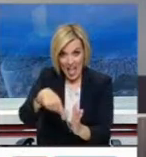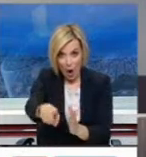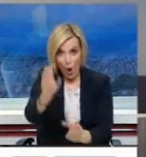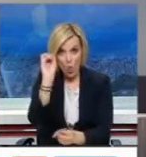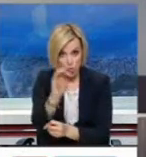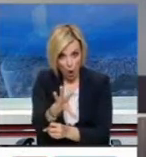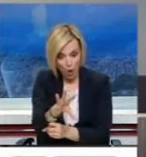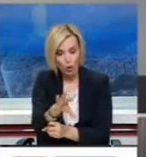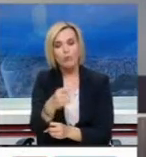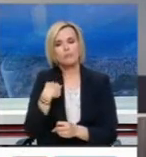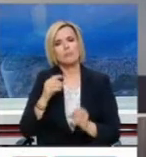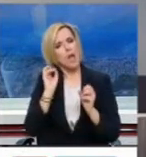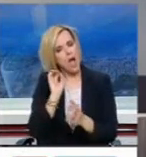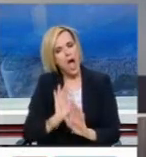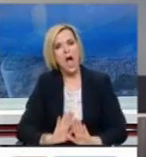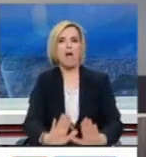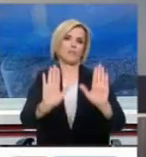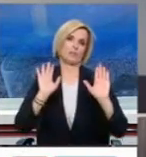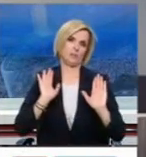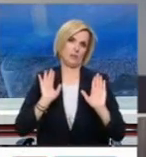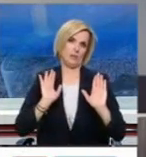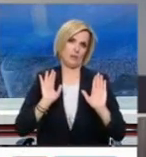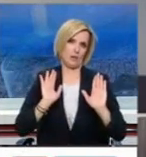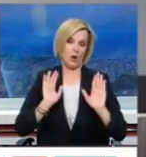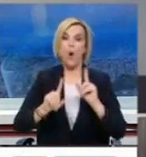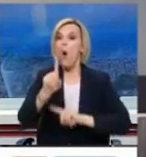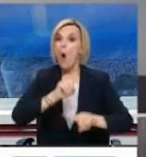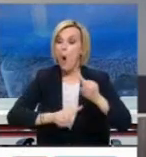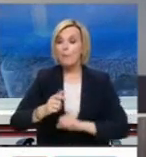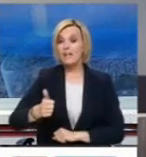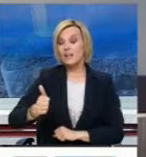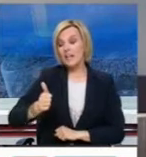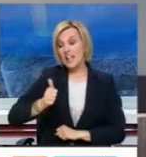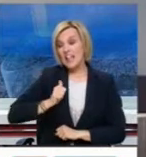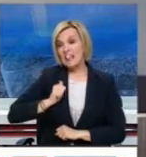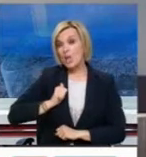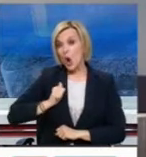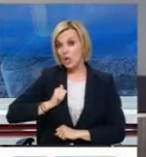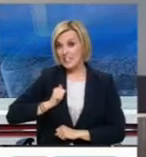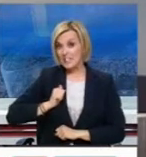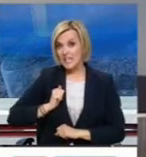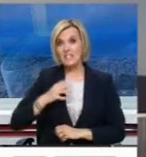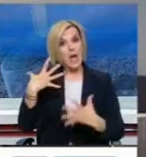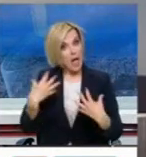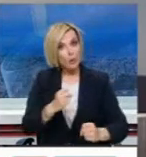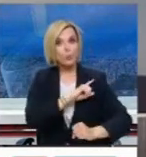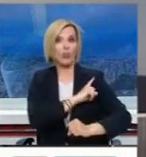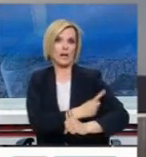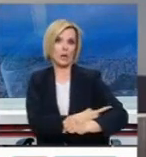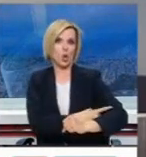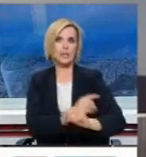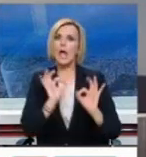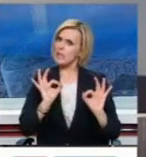Ασφαλώς, όσοι εργοδότες έχουν τη δυνατότητα να καταβάλουν κανονικά το δώρο του Πάσχα στους εργαζόμενούς